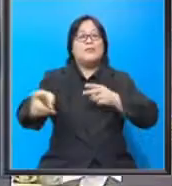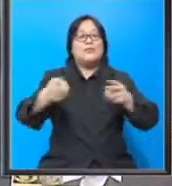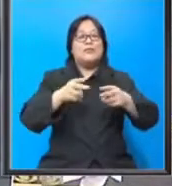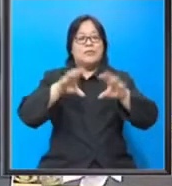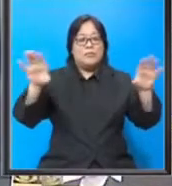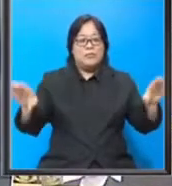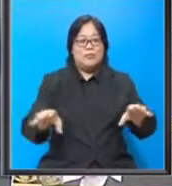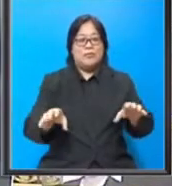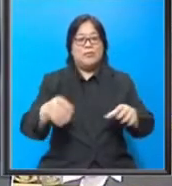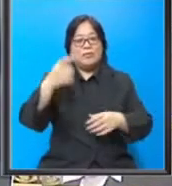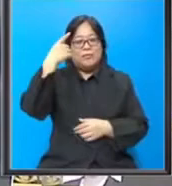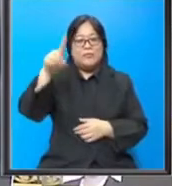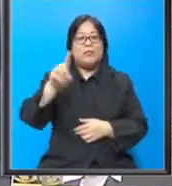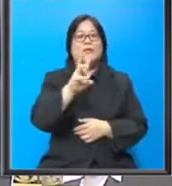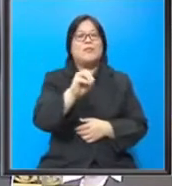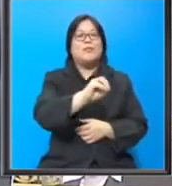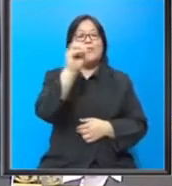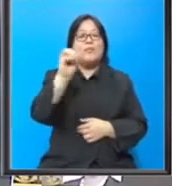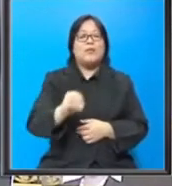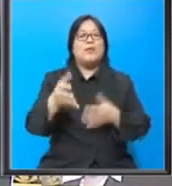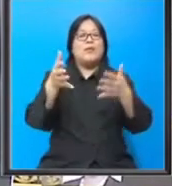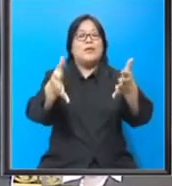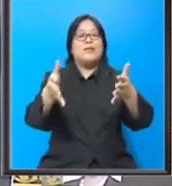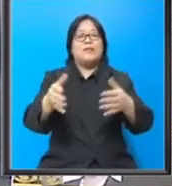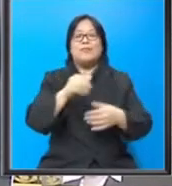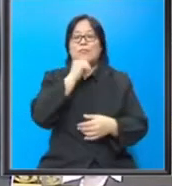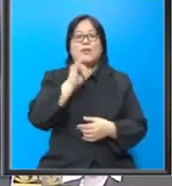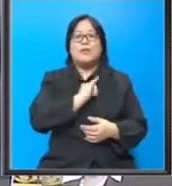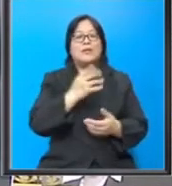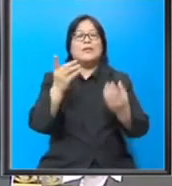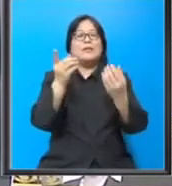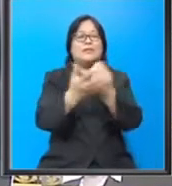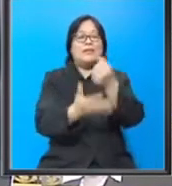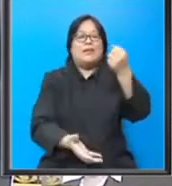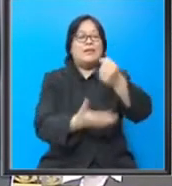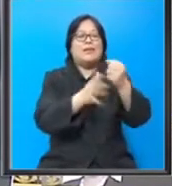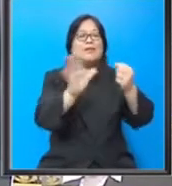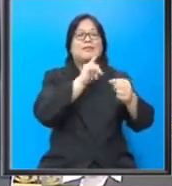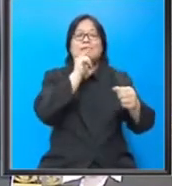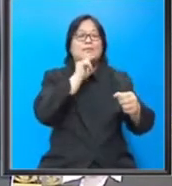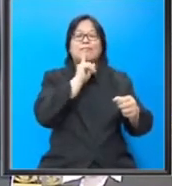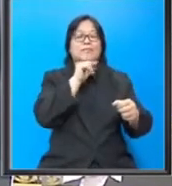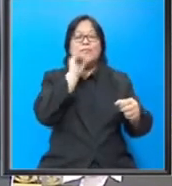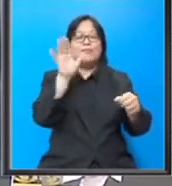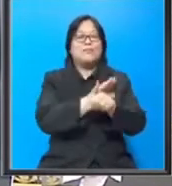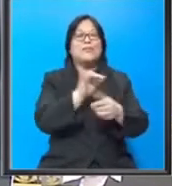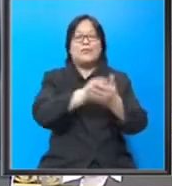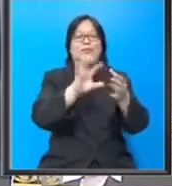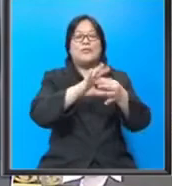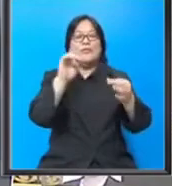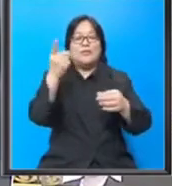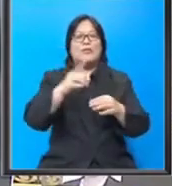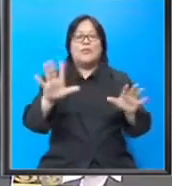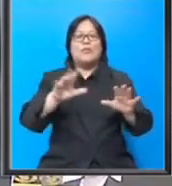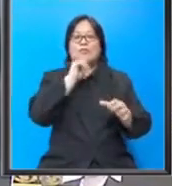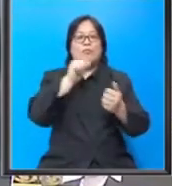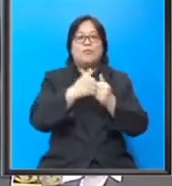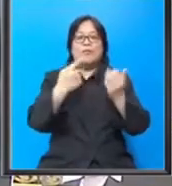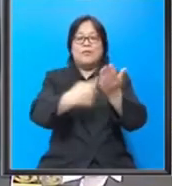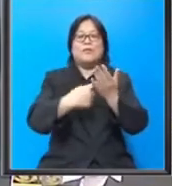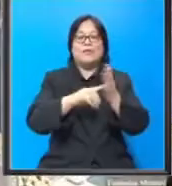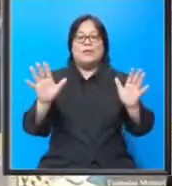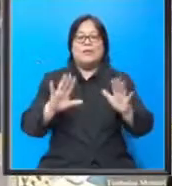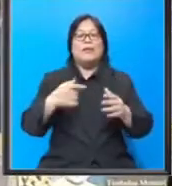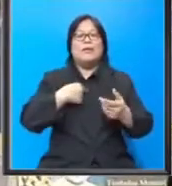sel yang dibuat untuk 60 bagi Bukan setan dan ada kerjaan tak cukup sesak atau cerita hanya bukan masa